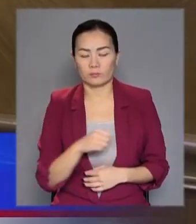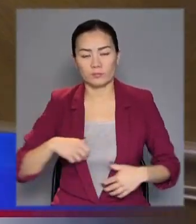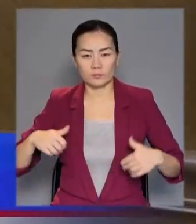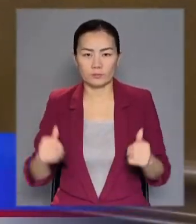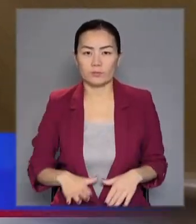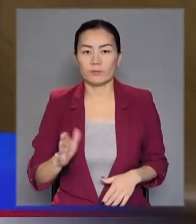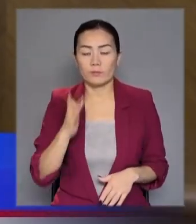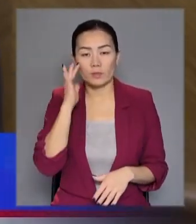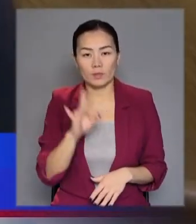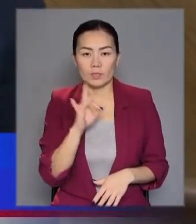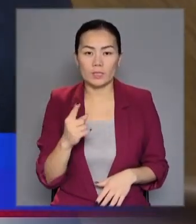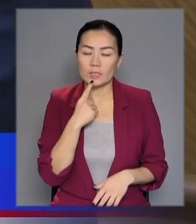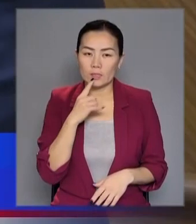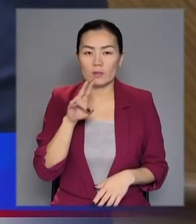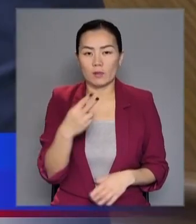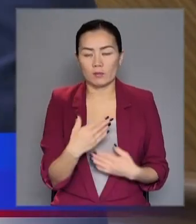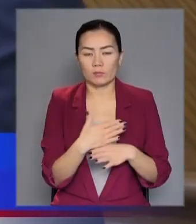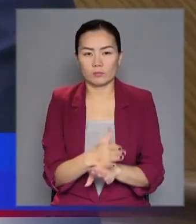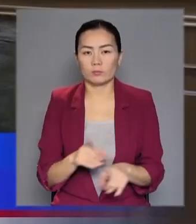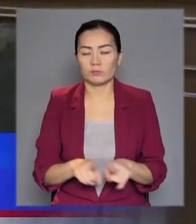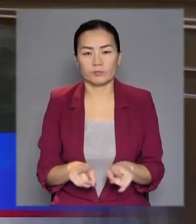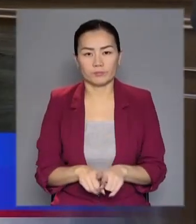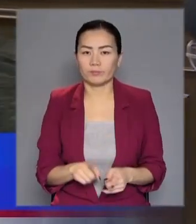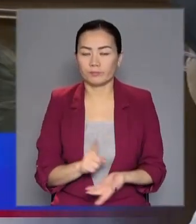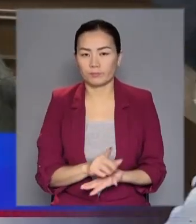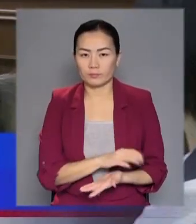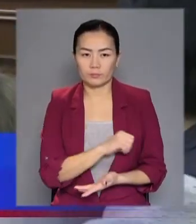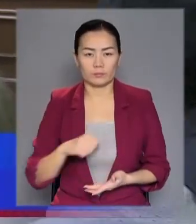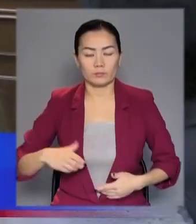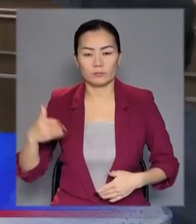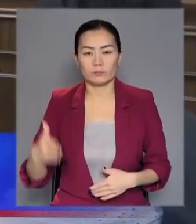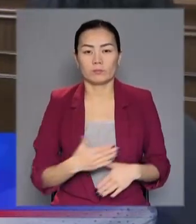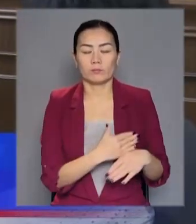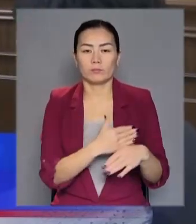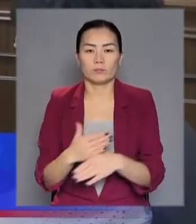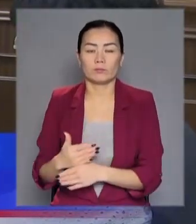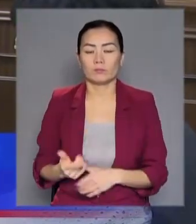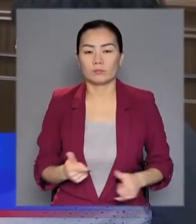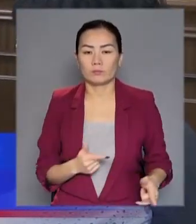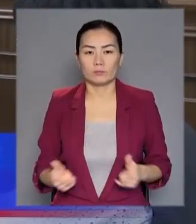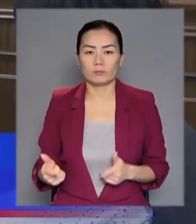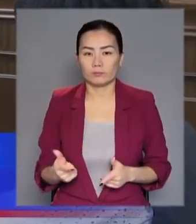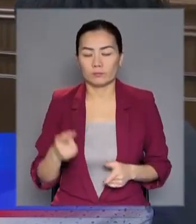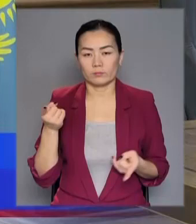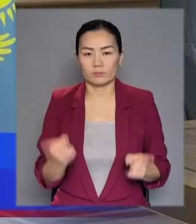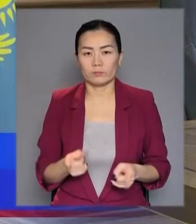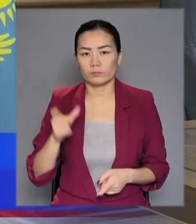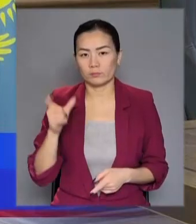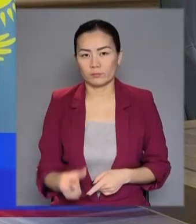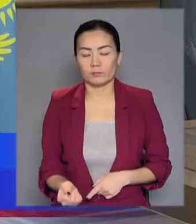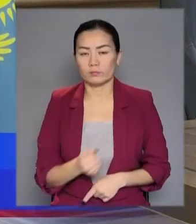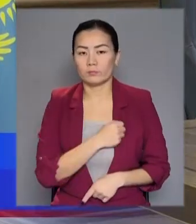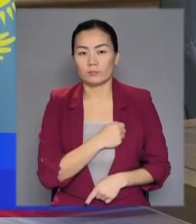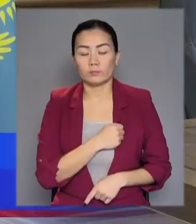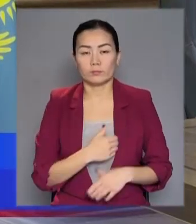шешімі. Ол дінге, тілге, ұлтқа, нәсілге бөлінбей, өз еркімен баршаға көмек беруге әзір тұратын нағыз жанашыр